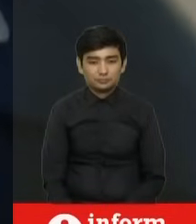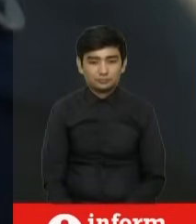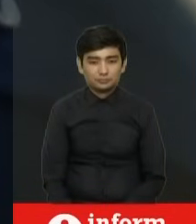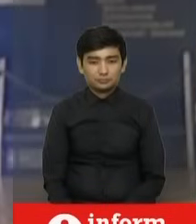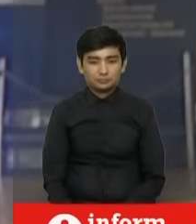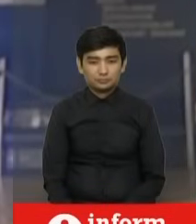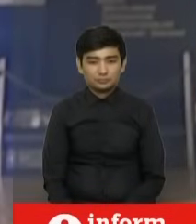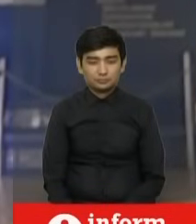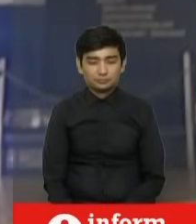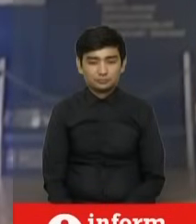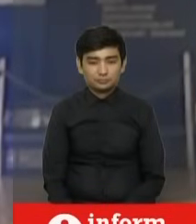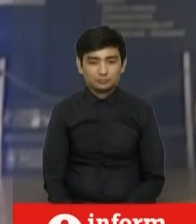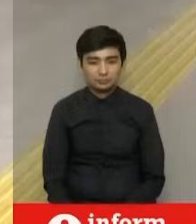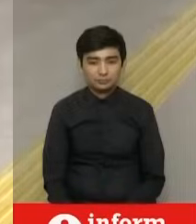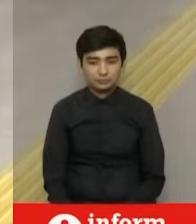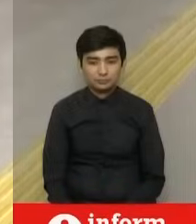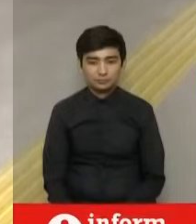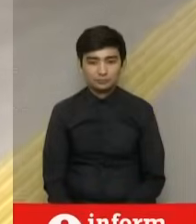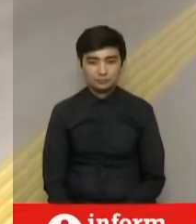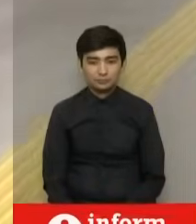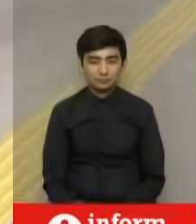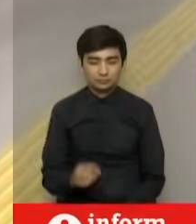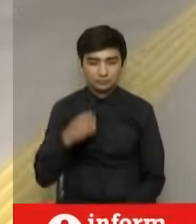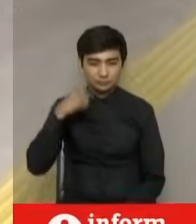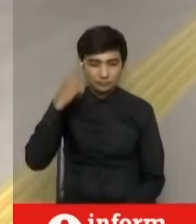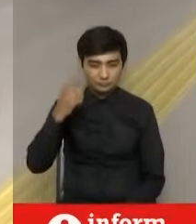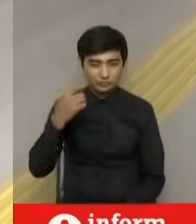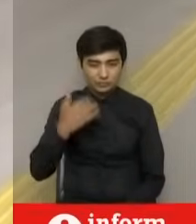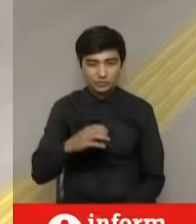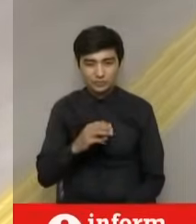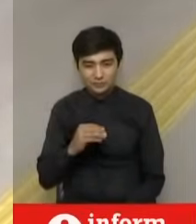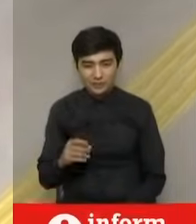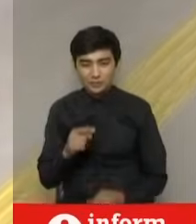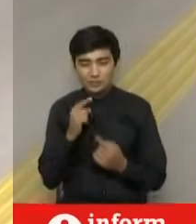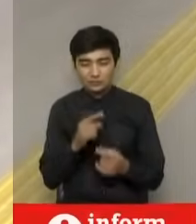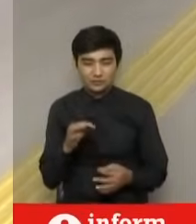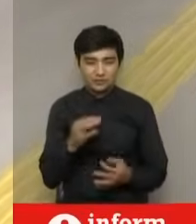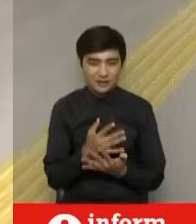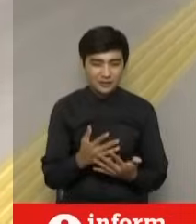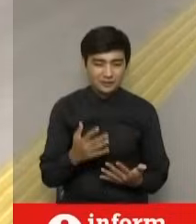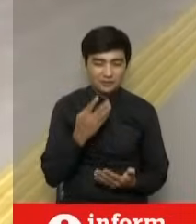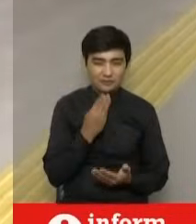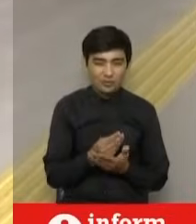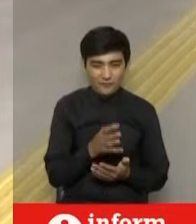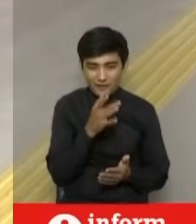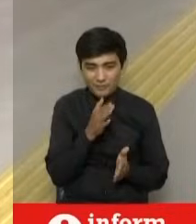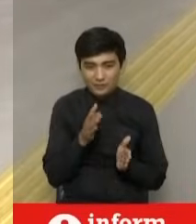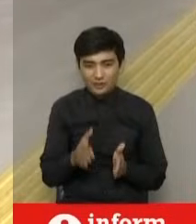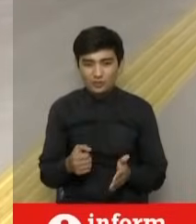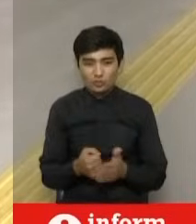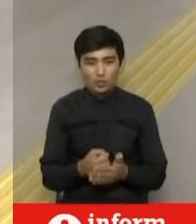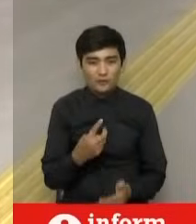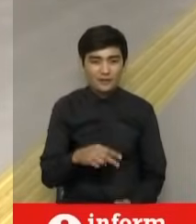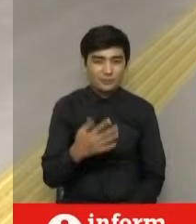Он не берет. Успеет. Я же уведомление отправил, претензии отправил. Срок до